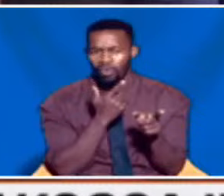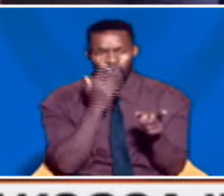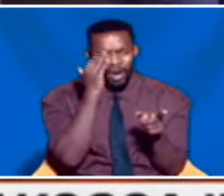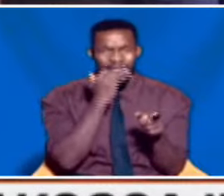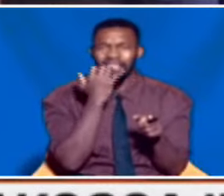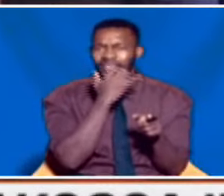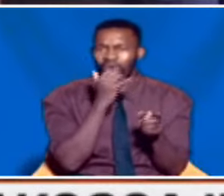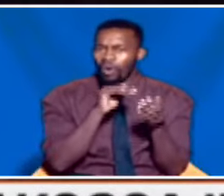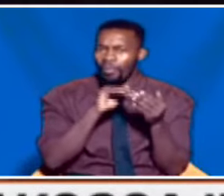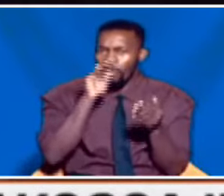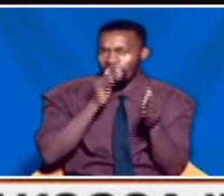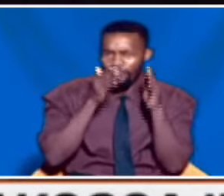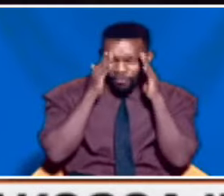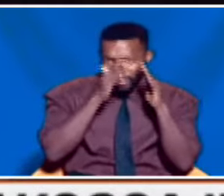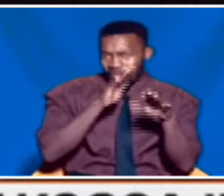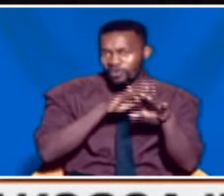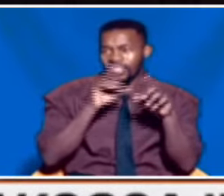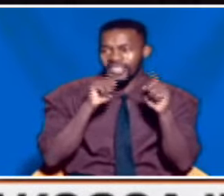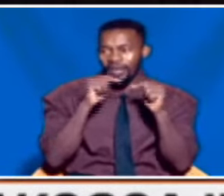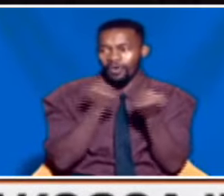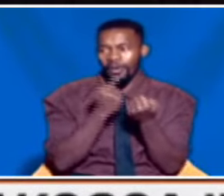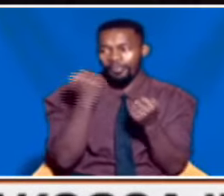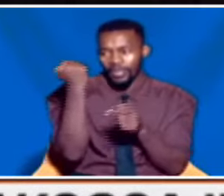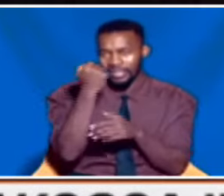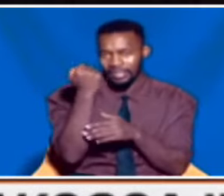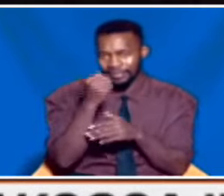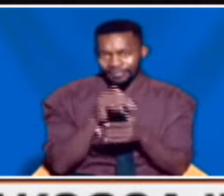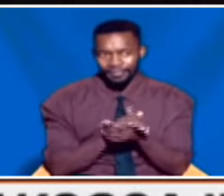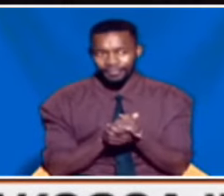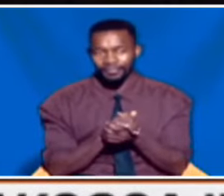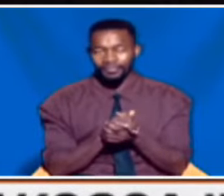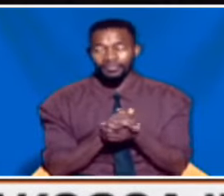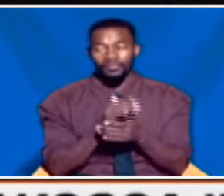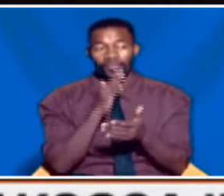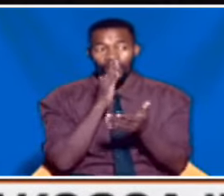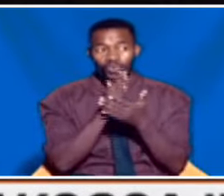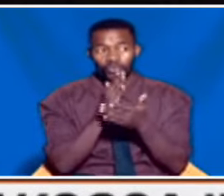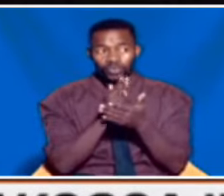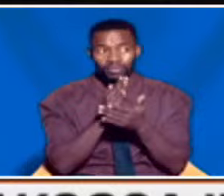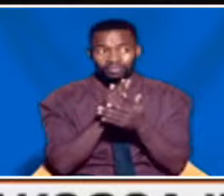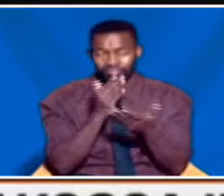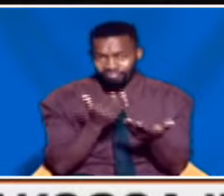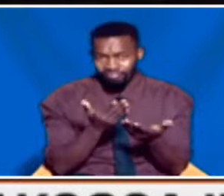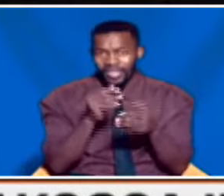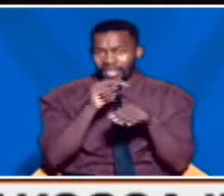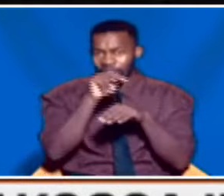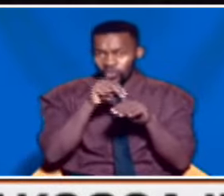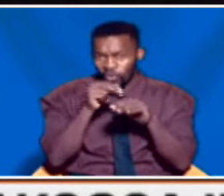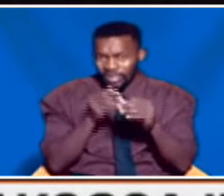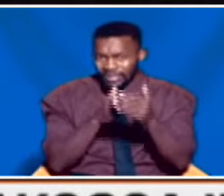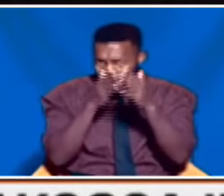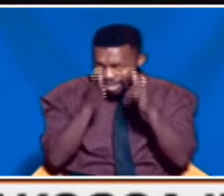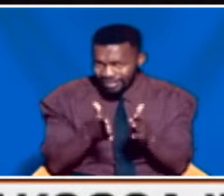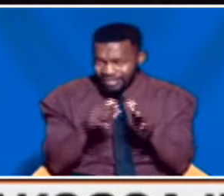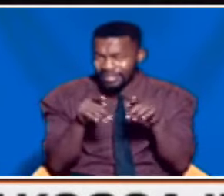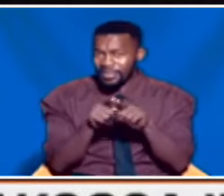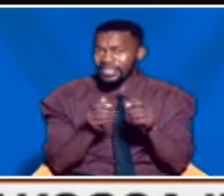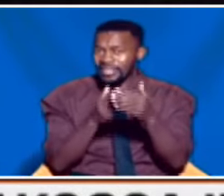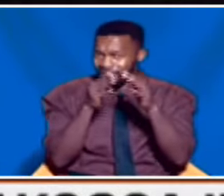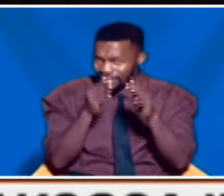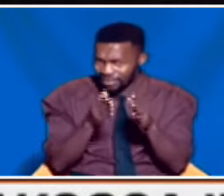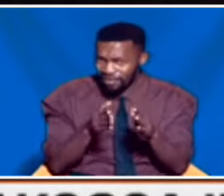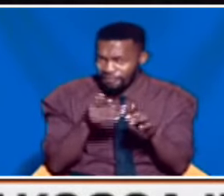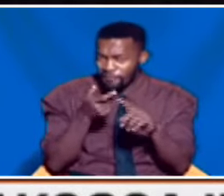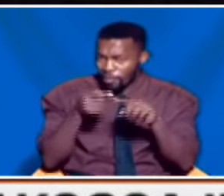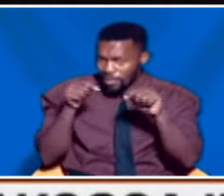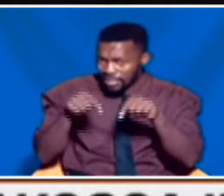za kugawanya taifa. Kwa hivyo kama viongozi wa kitaifa, kama viongozi katika Kenya hii, tuungane na